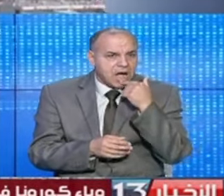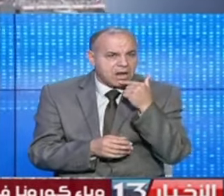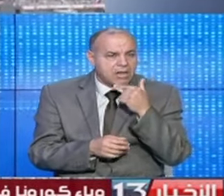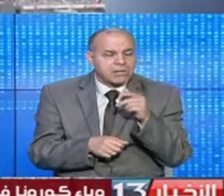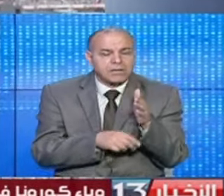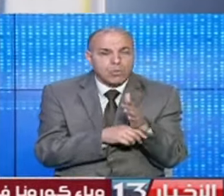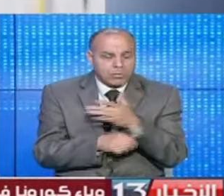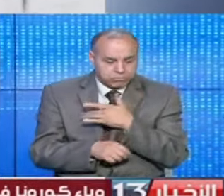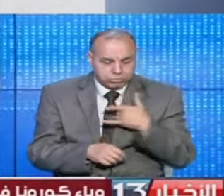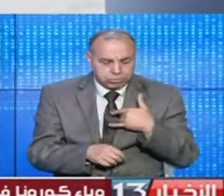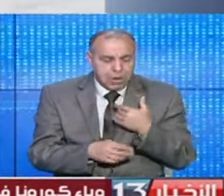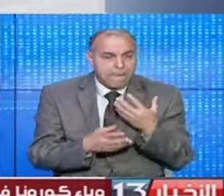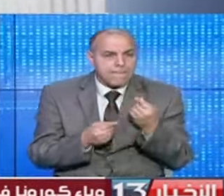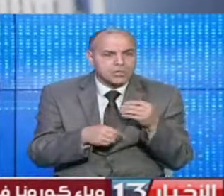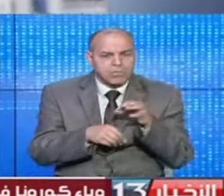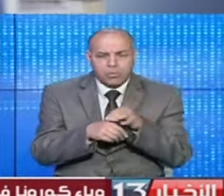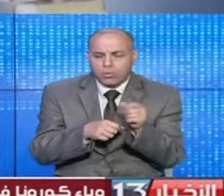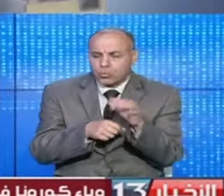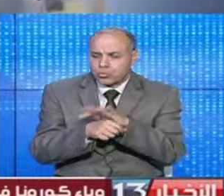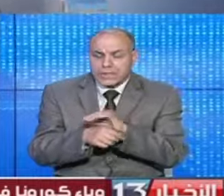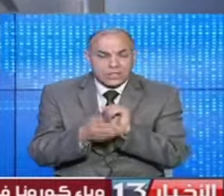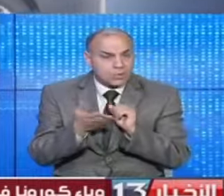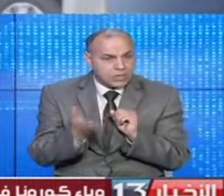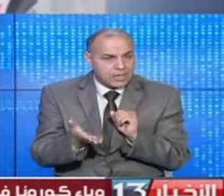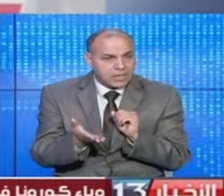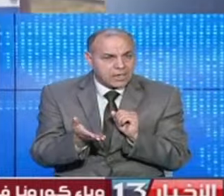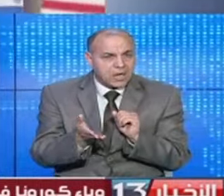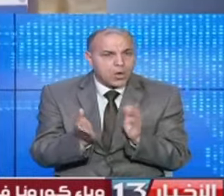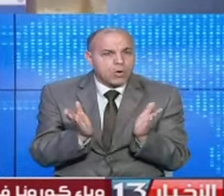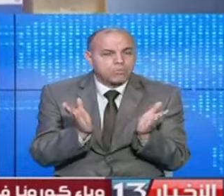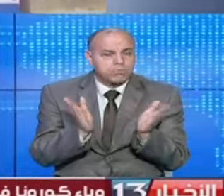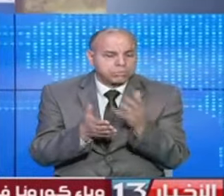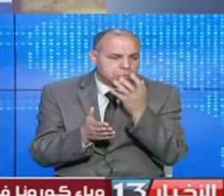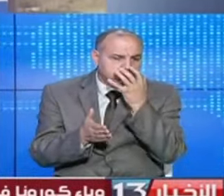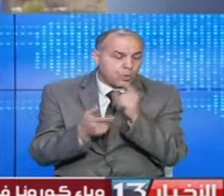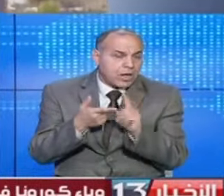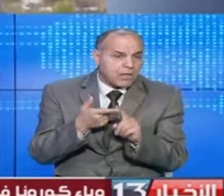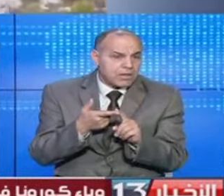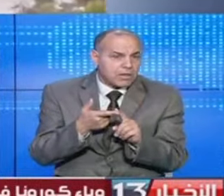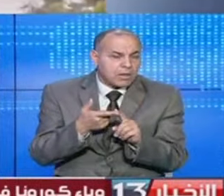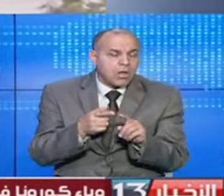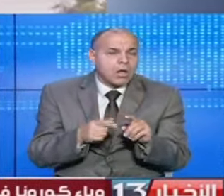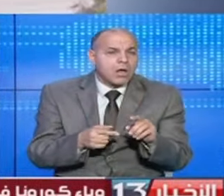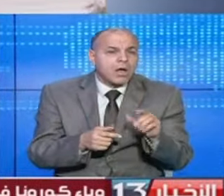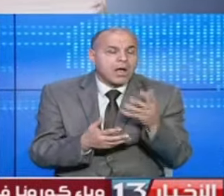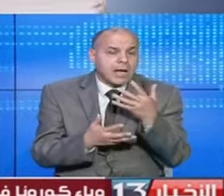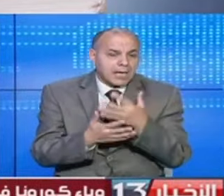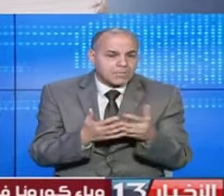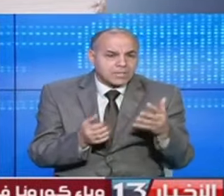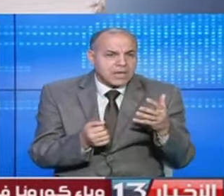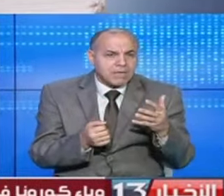السلطات الصحية أن عدد مرضى كوفيد 19 في وحدات العناية المركزة بلغ